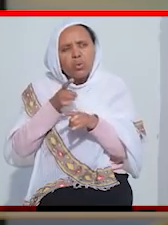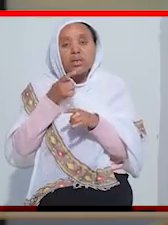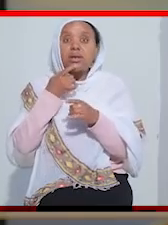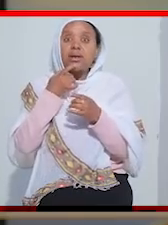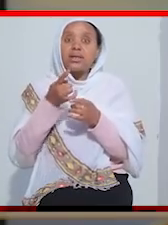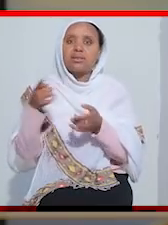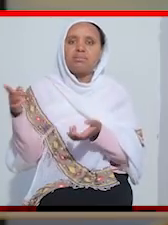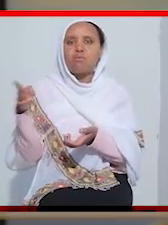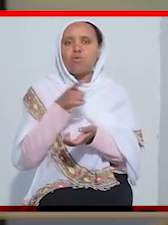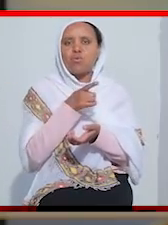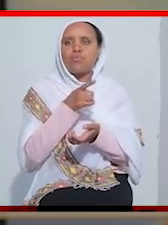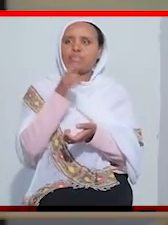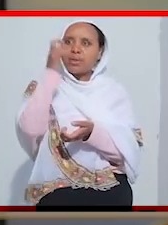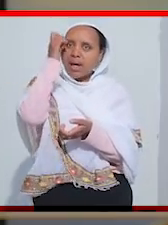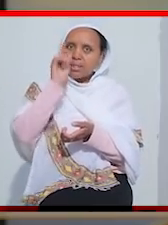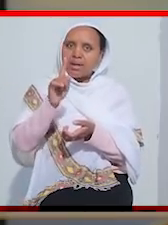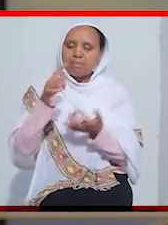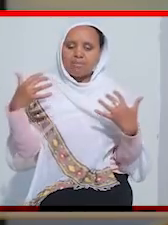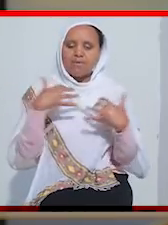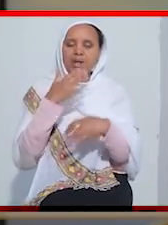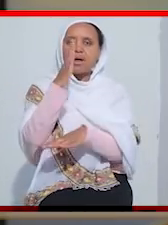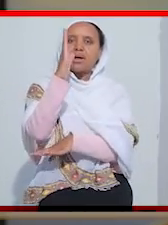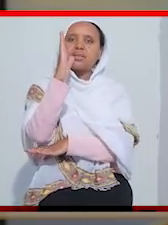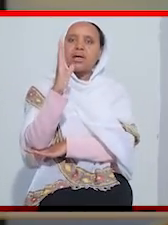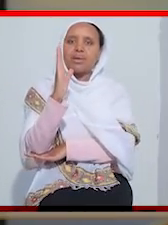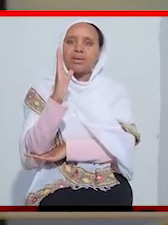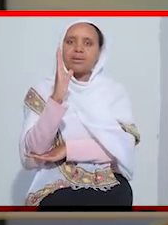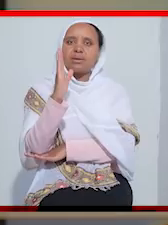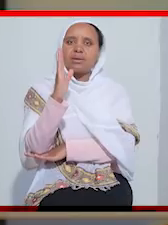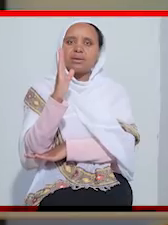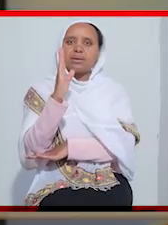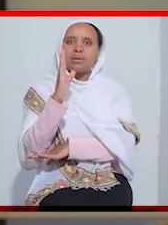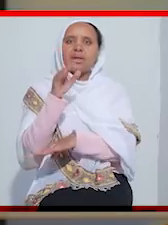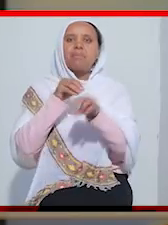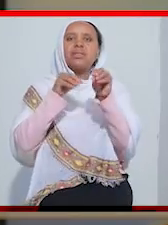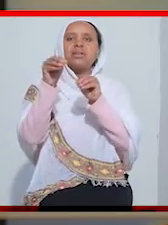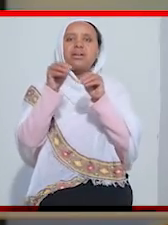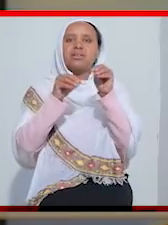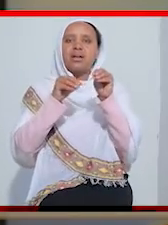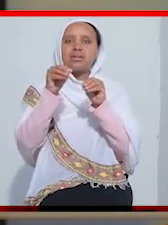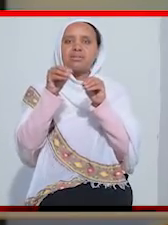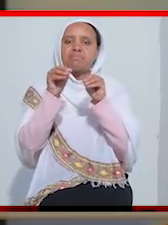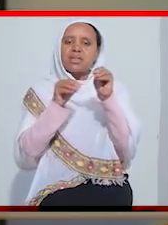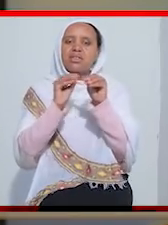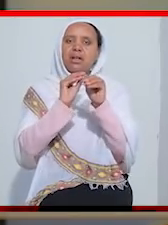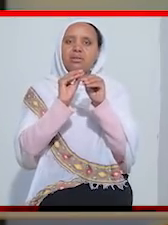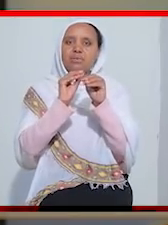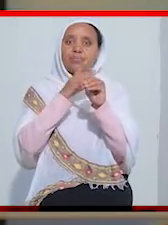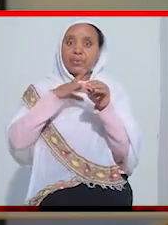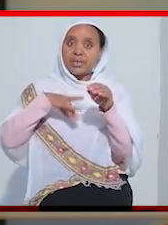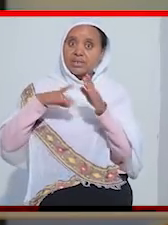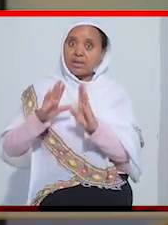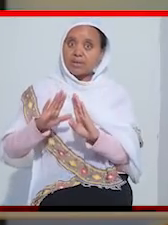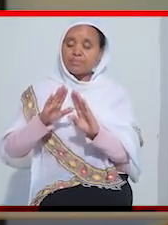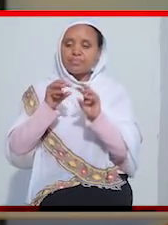በማለት እንዲህ በመሆን አንተም በፈሪሃ እግዚአብሔር የምትንቀሳቀስ በእንቅስቃሴ